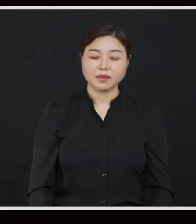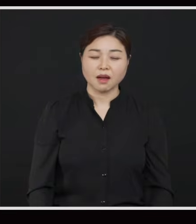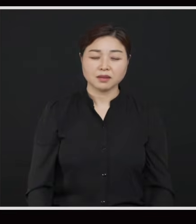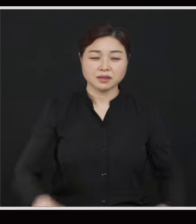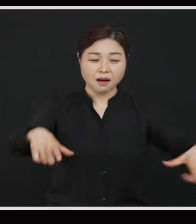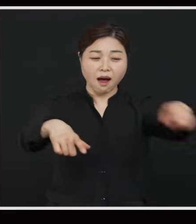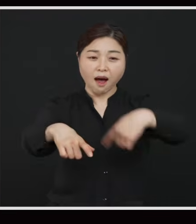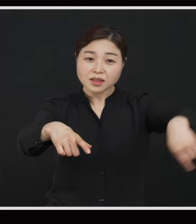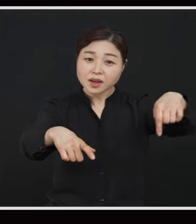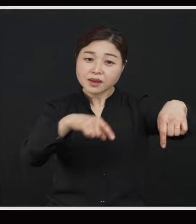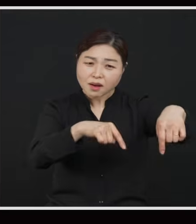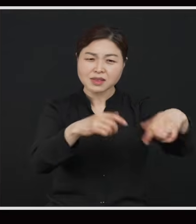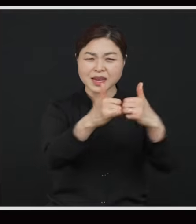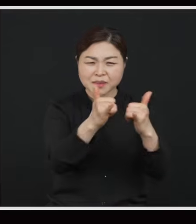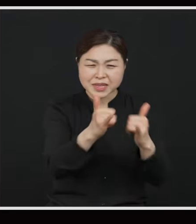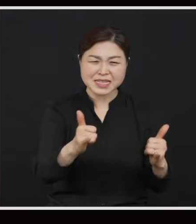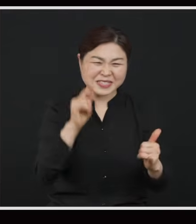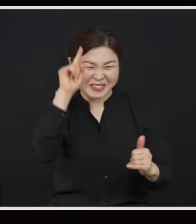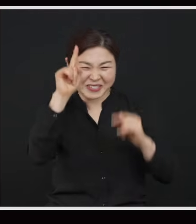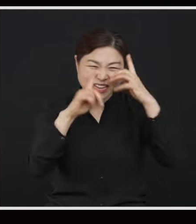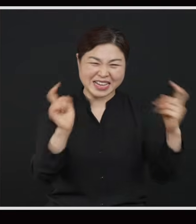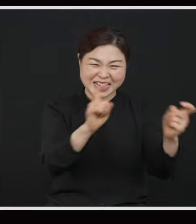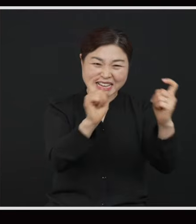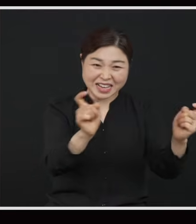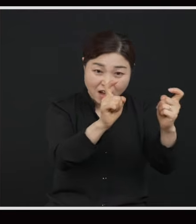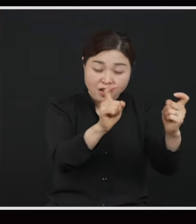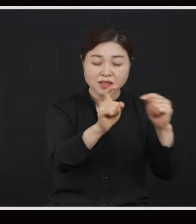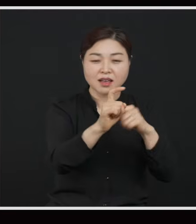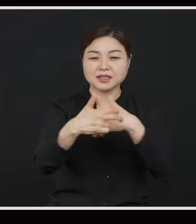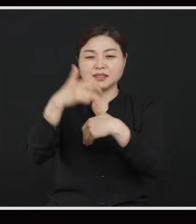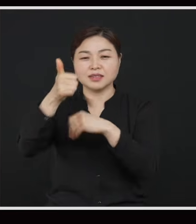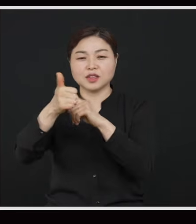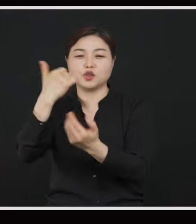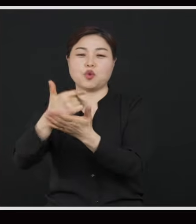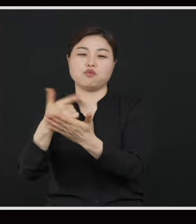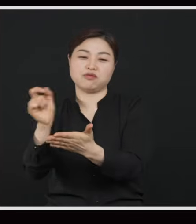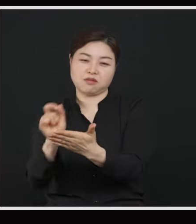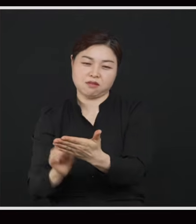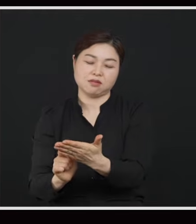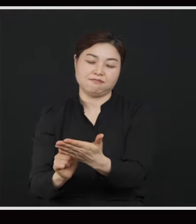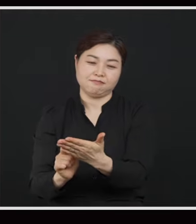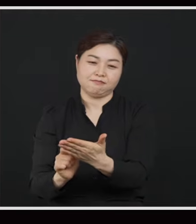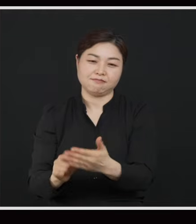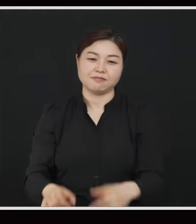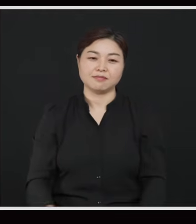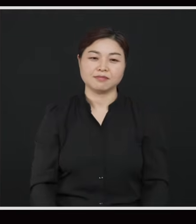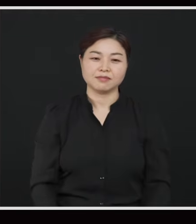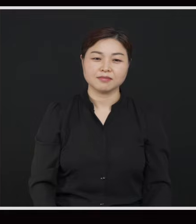그래서 그 안에서 사람들이 치고받고 싸우는데 이 사람은 논문을 썼어요.